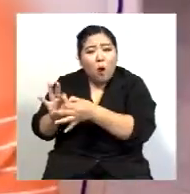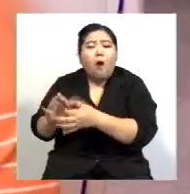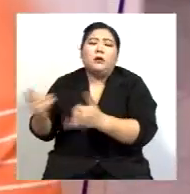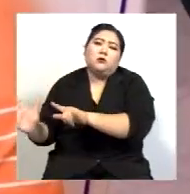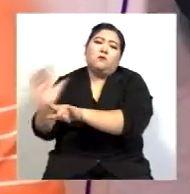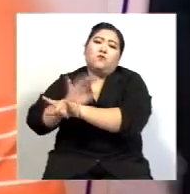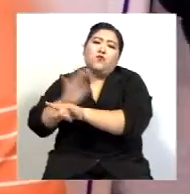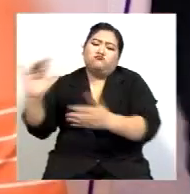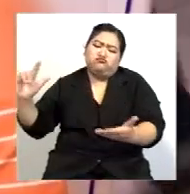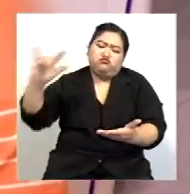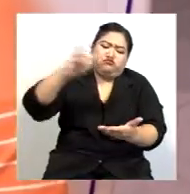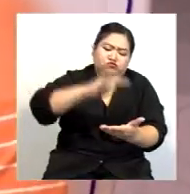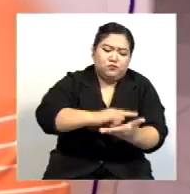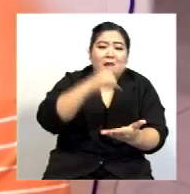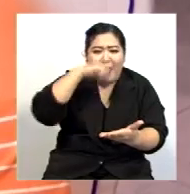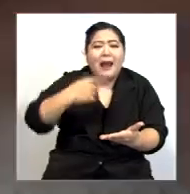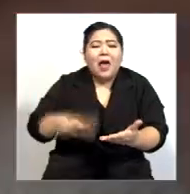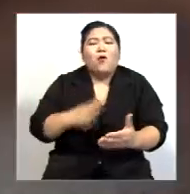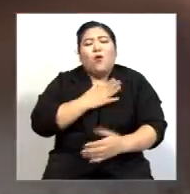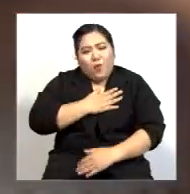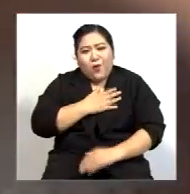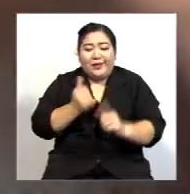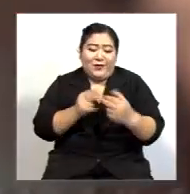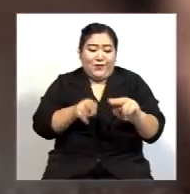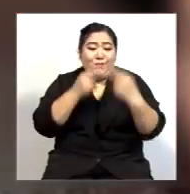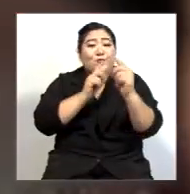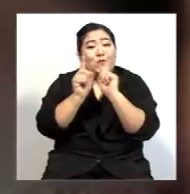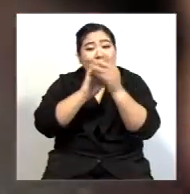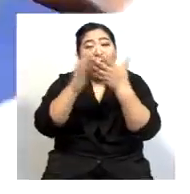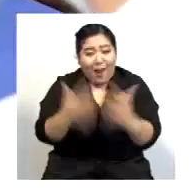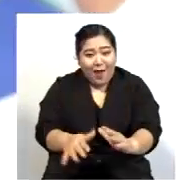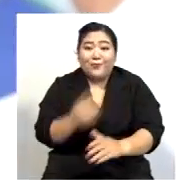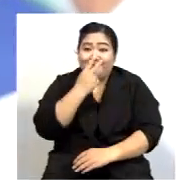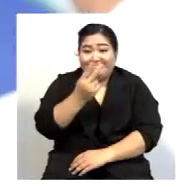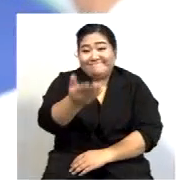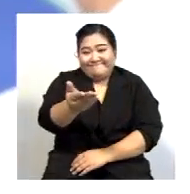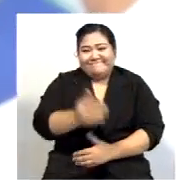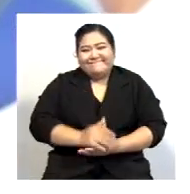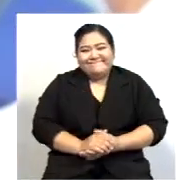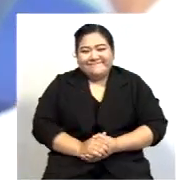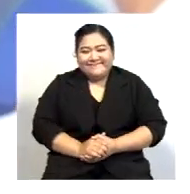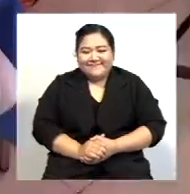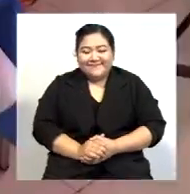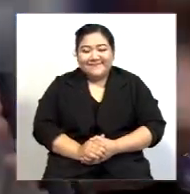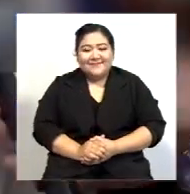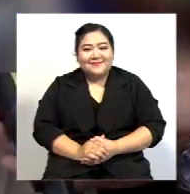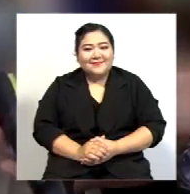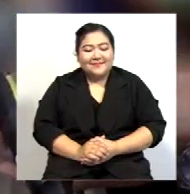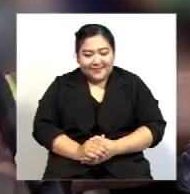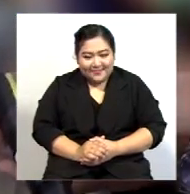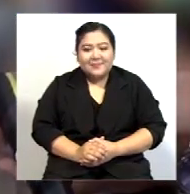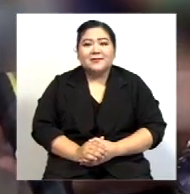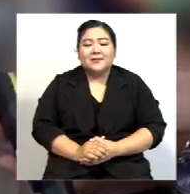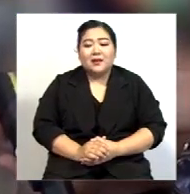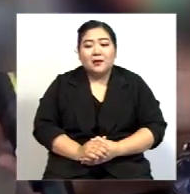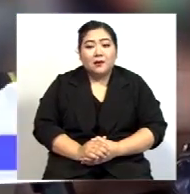คอลนะคะเดี๋ยวไปฟังความรู้สึกของคุณแม่ของน้องนักศึกษาไทยที่เดินทางกลับมากันนิดนึงค่ะ ค่ะ ได้